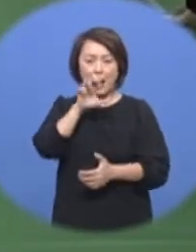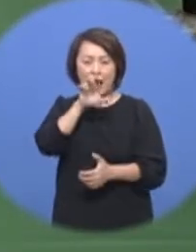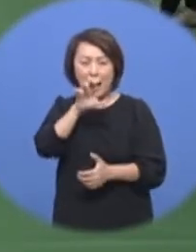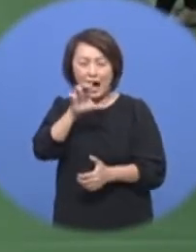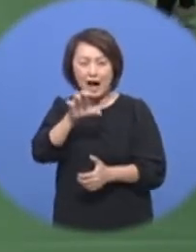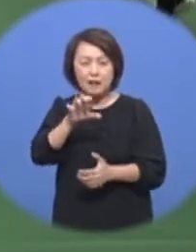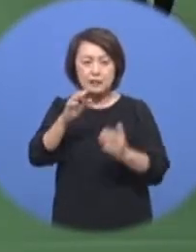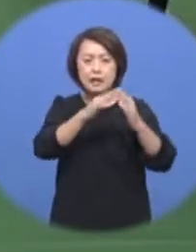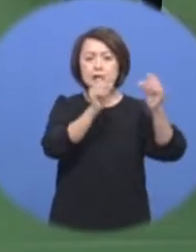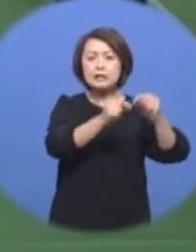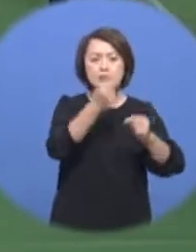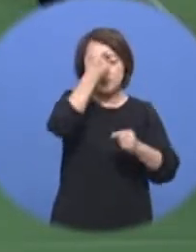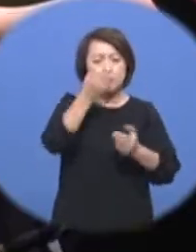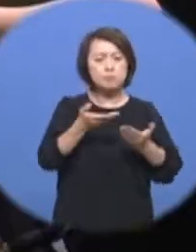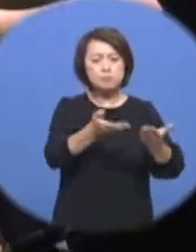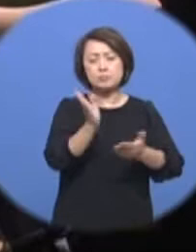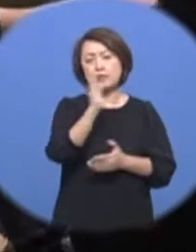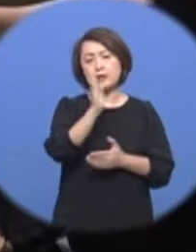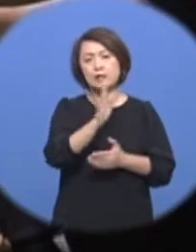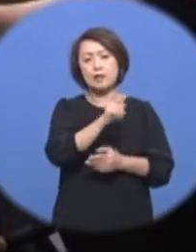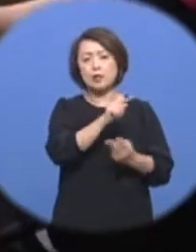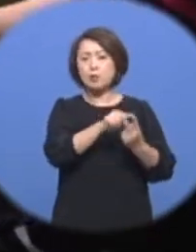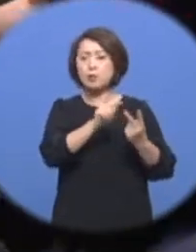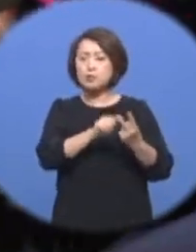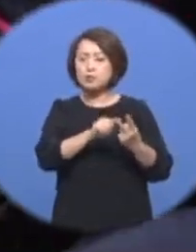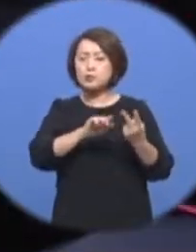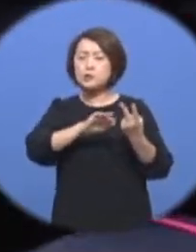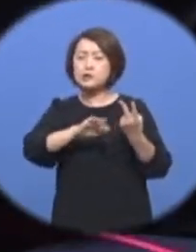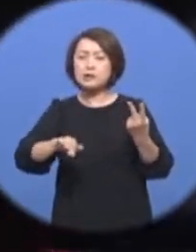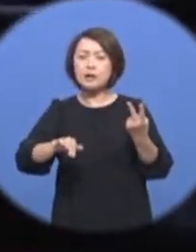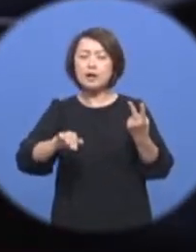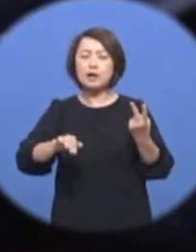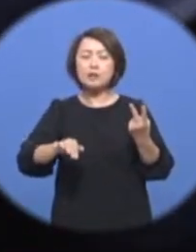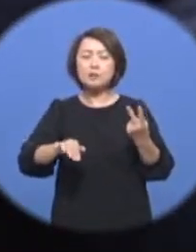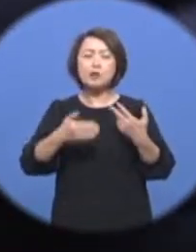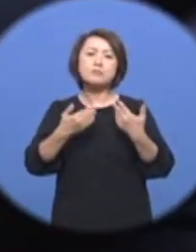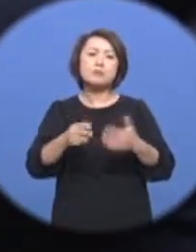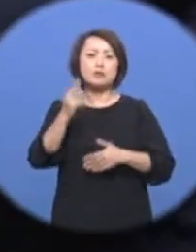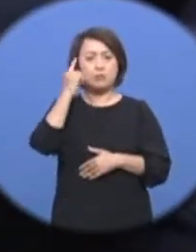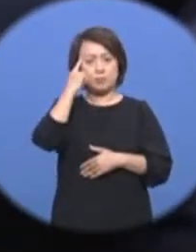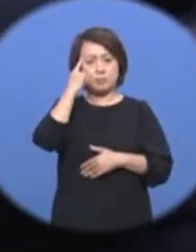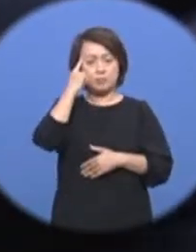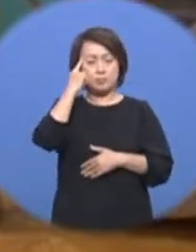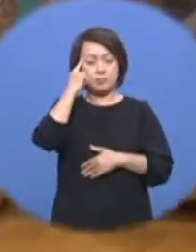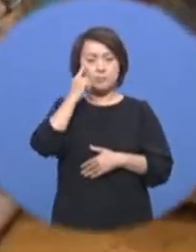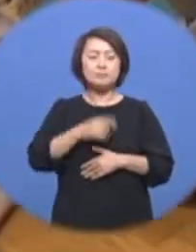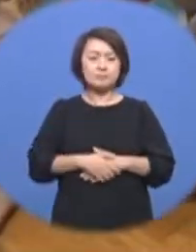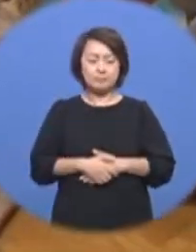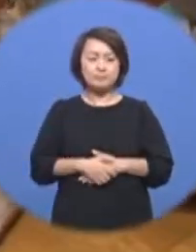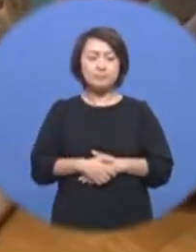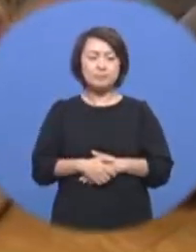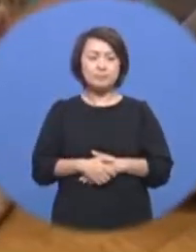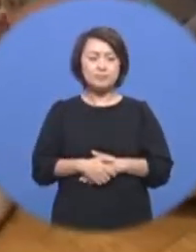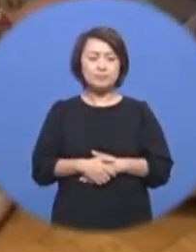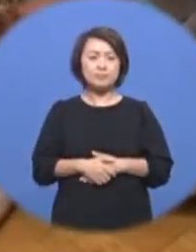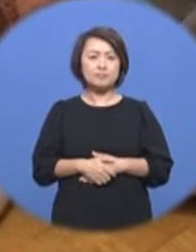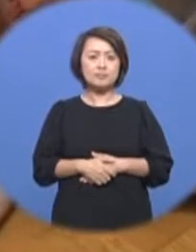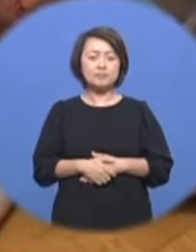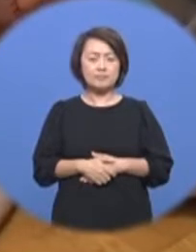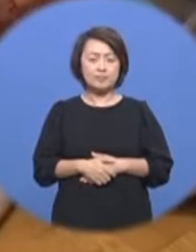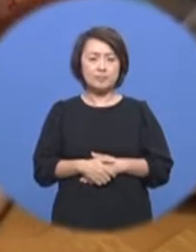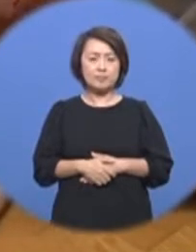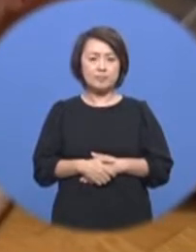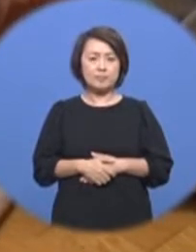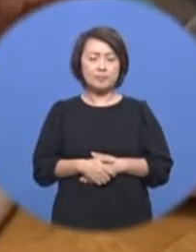所に迷惑かけないとかいうことなんで、それでなければあとはもうほとんどいらないんですね。 例えば言い方はきつい言い方という